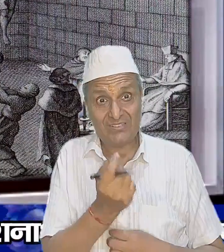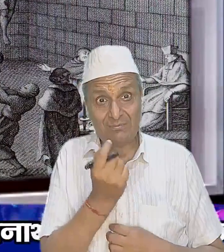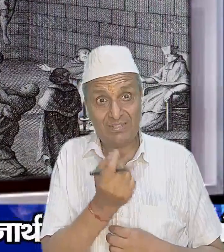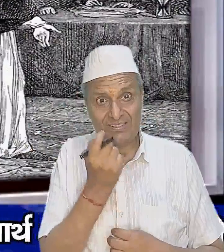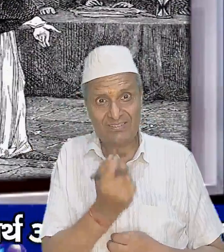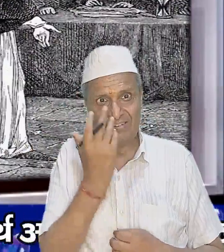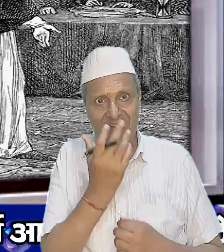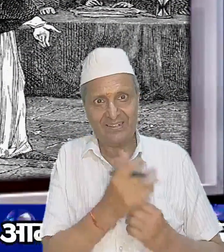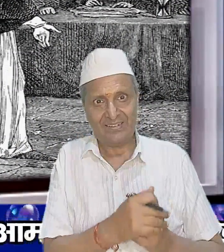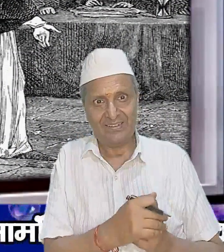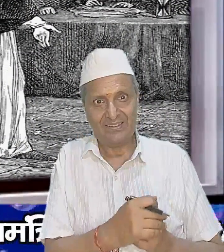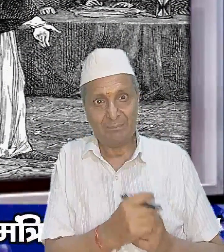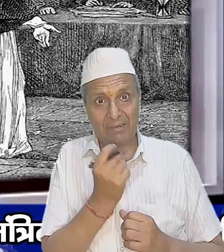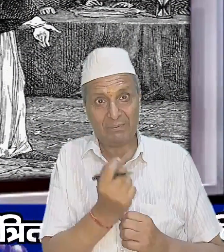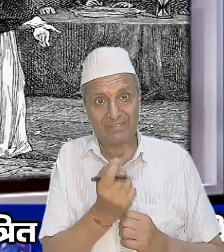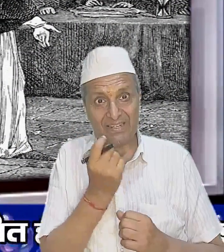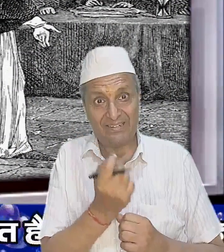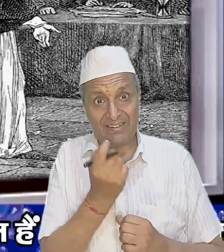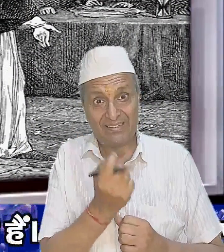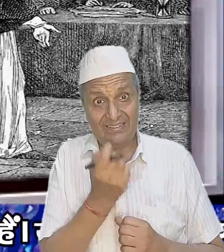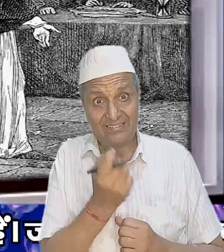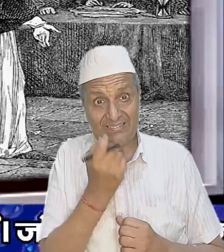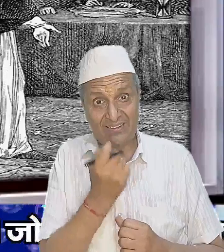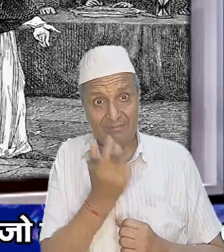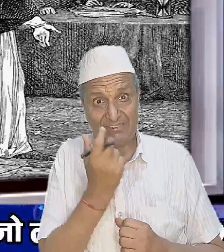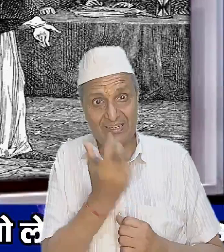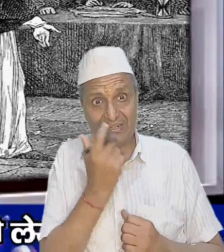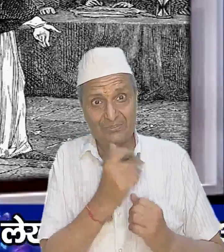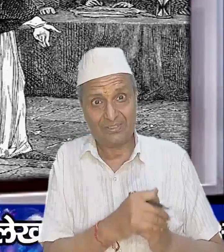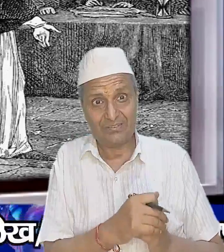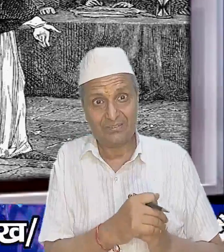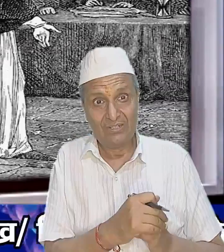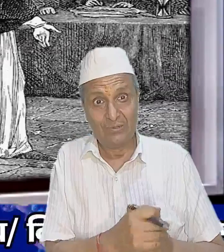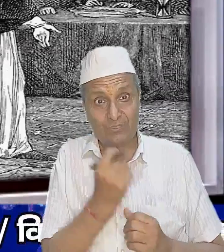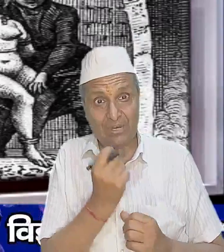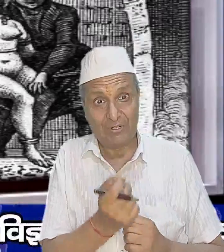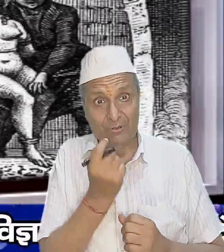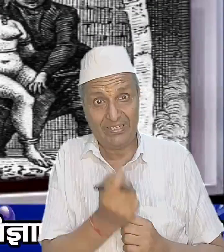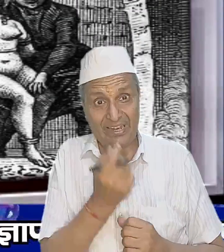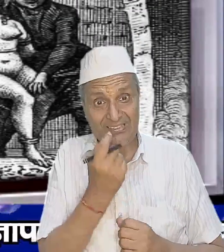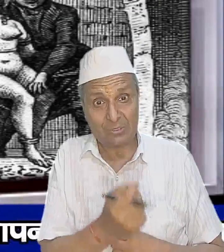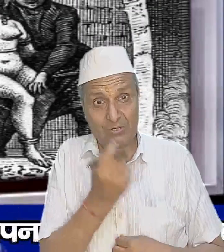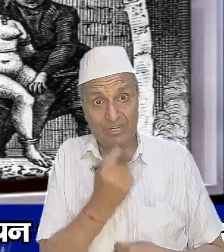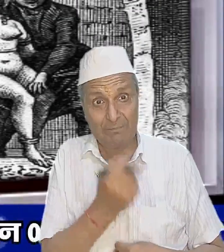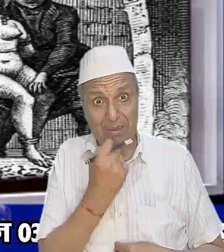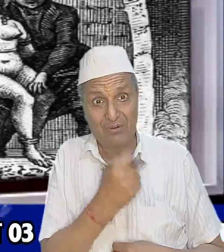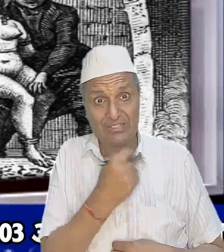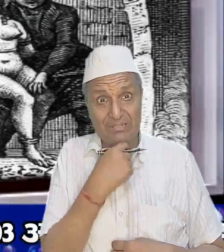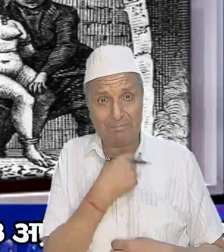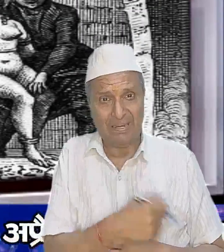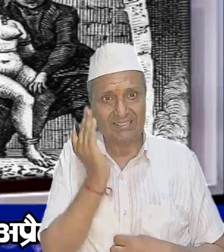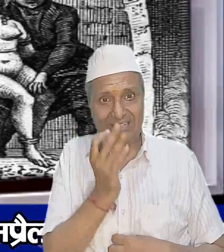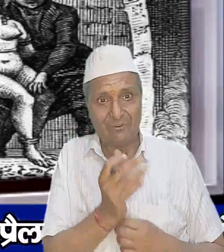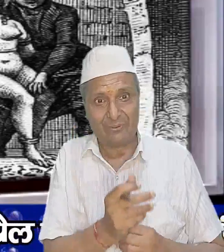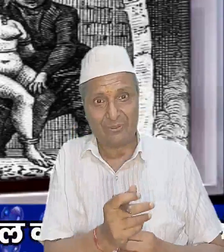अरे इंसानियत का चेहरा होता है पादरी, पर यहाँ पर उसके बीच में एक ऐसा भेड़िए के रूप में आया, बर्बरता का नाटक तांडव करने आया